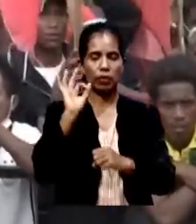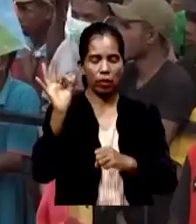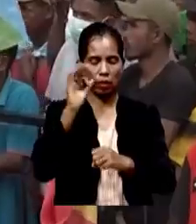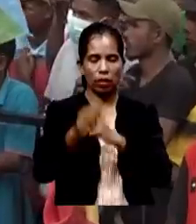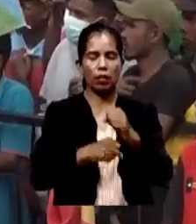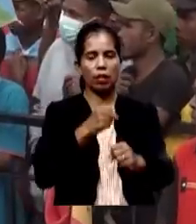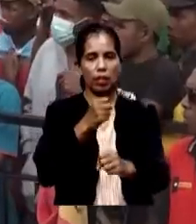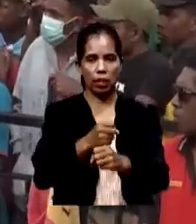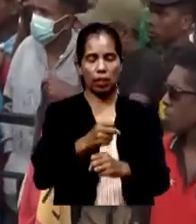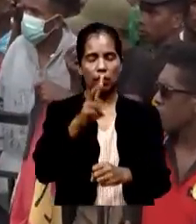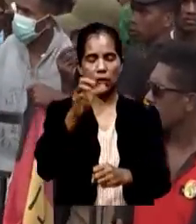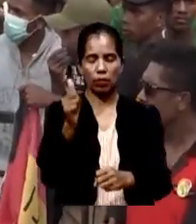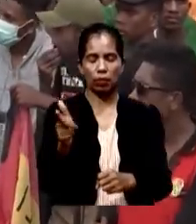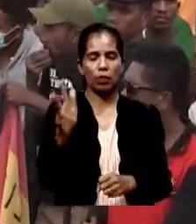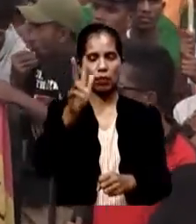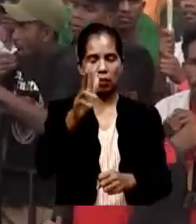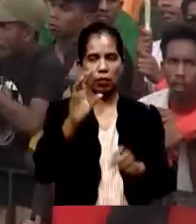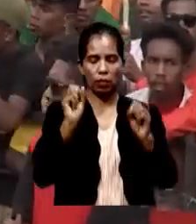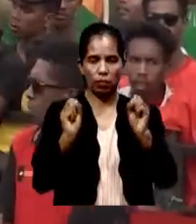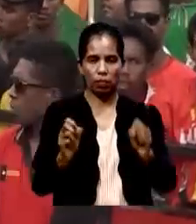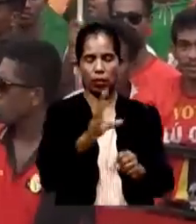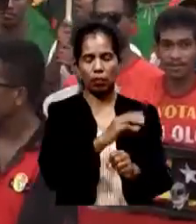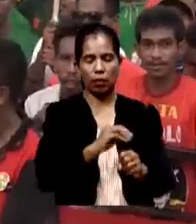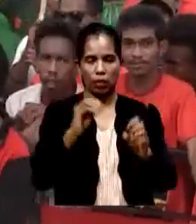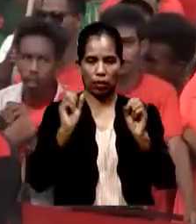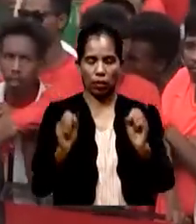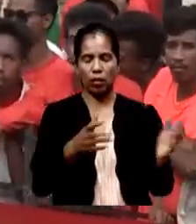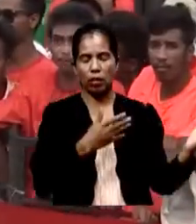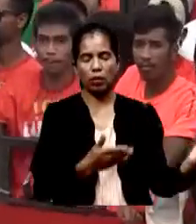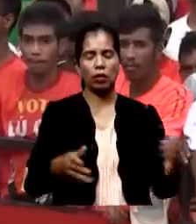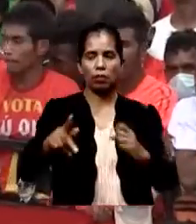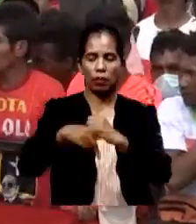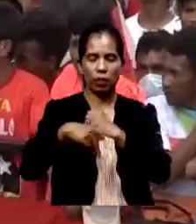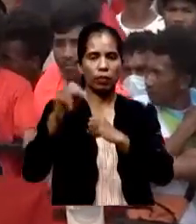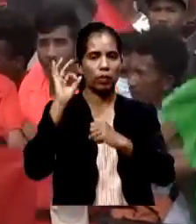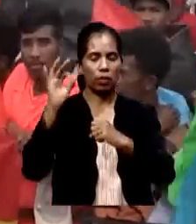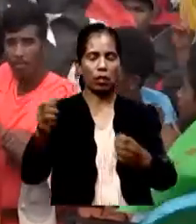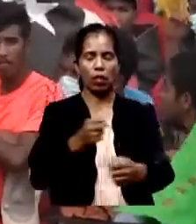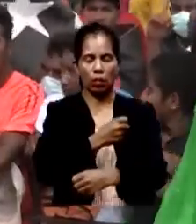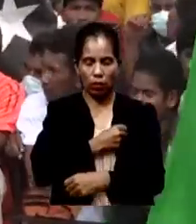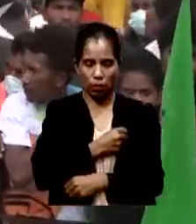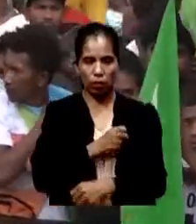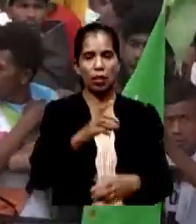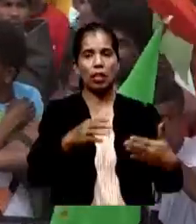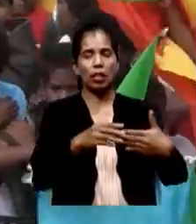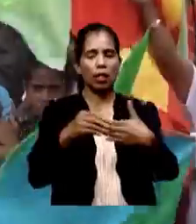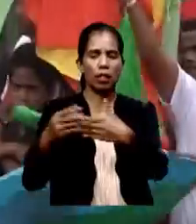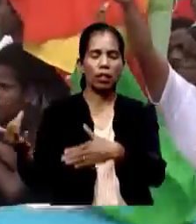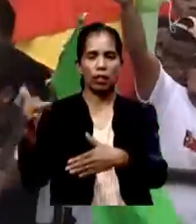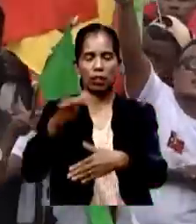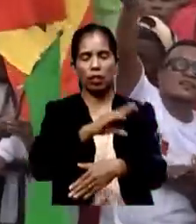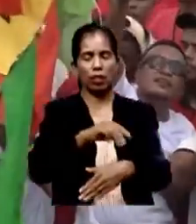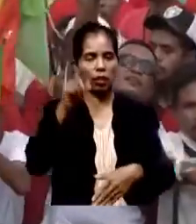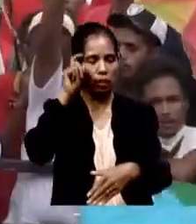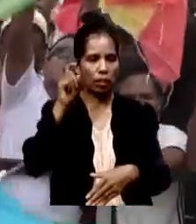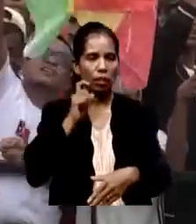ruanulu resintolu, nune nia bele ocupa fatin ruma, atulori Fretilin bahakuak líder resistência Sira, Hanesan